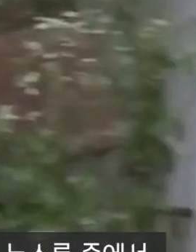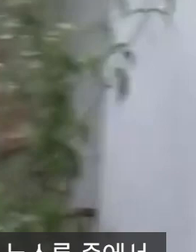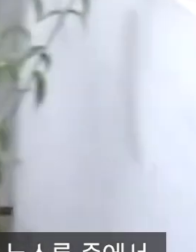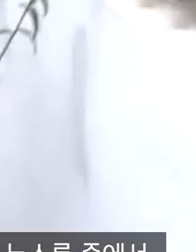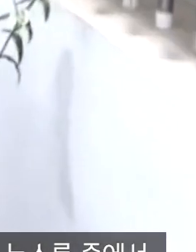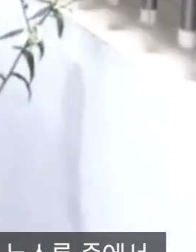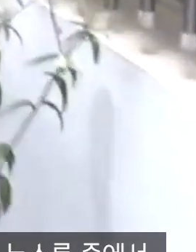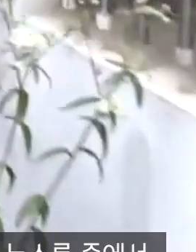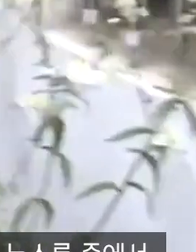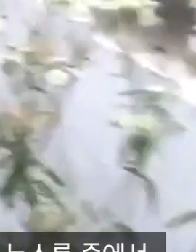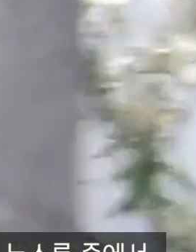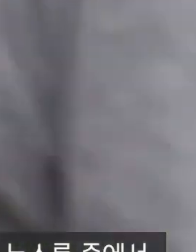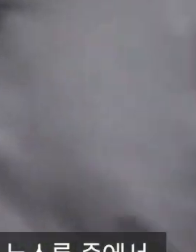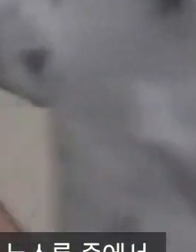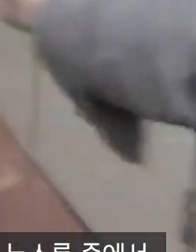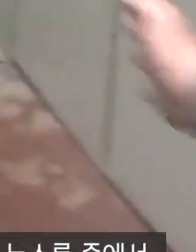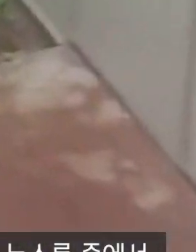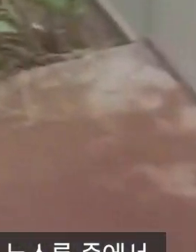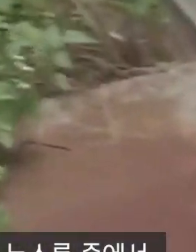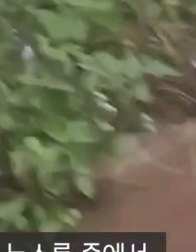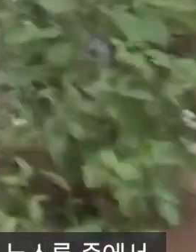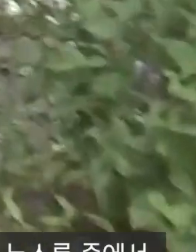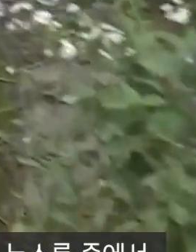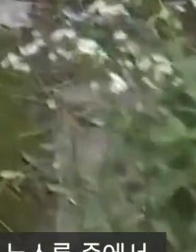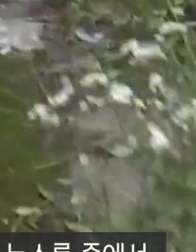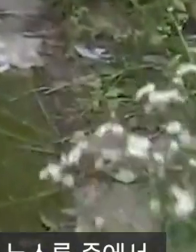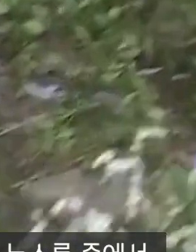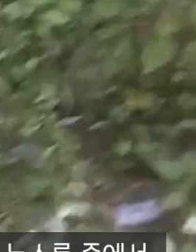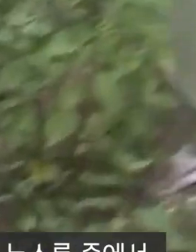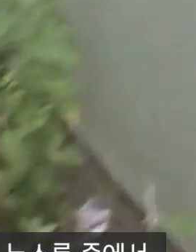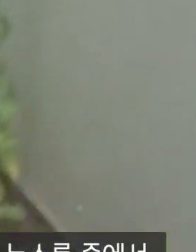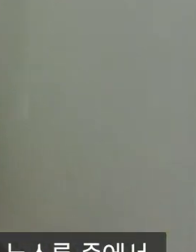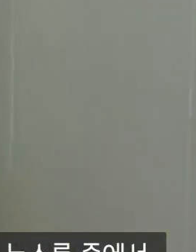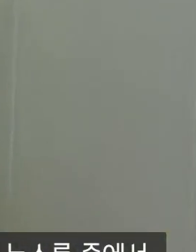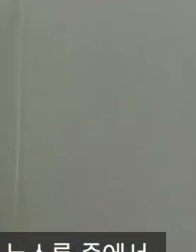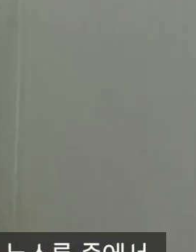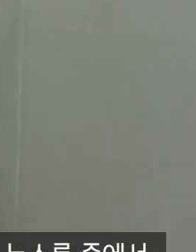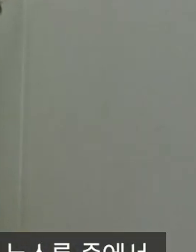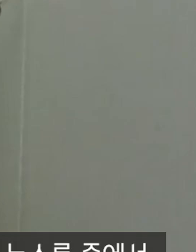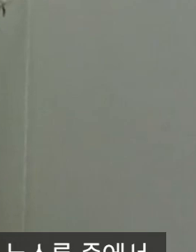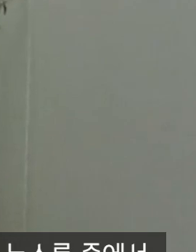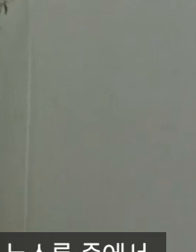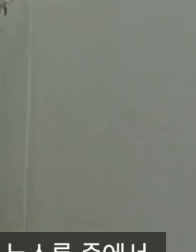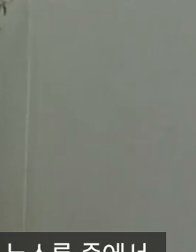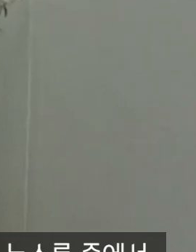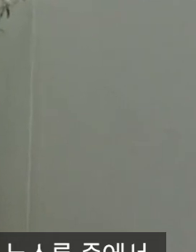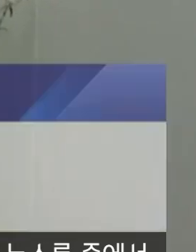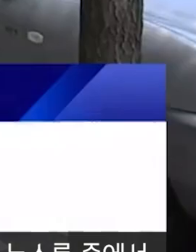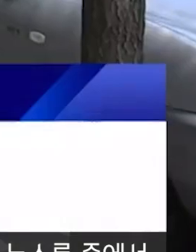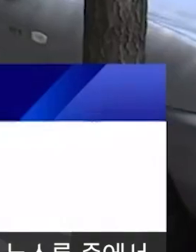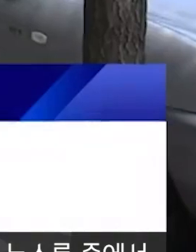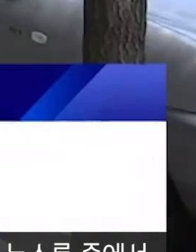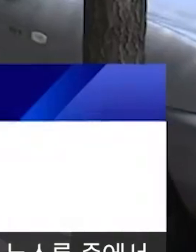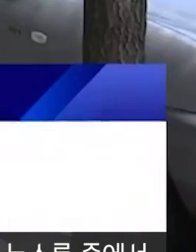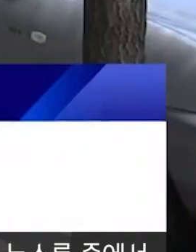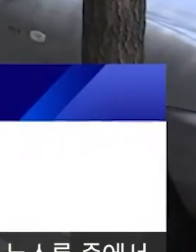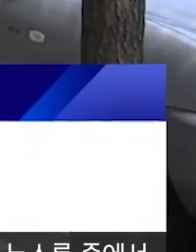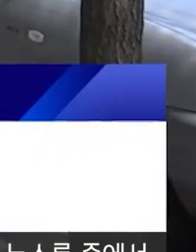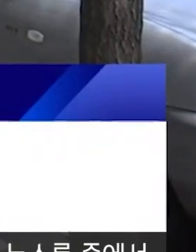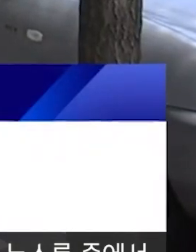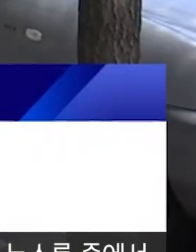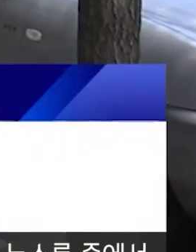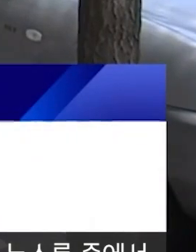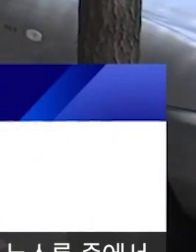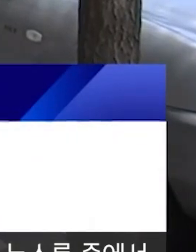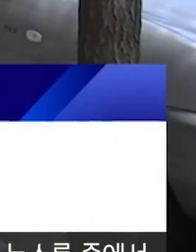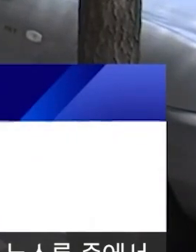당시 범인은 뒷담을 넘어 파출소로 침입해 백경사를 살해하고 달아났습니다. 그 전경들이랑 전체적으로 나와가지고 막